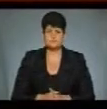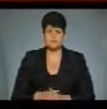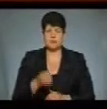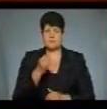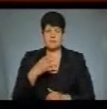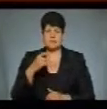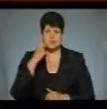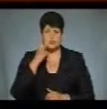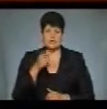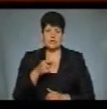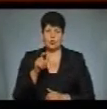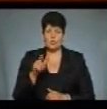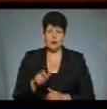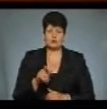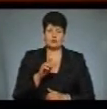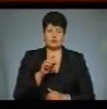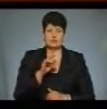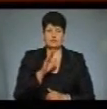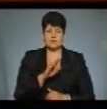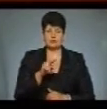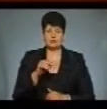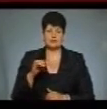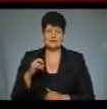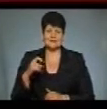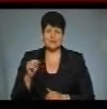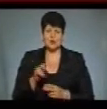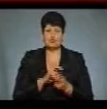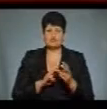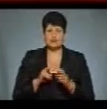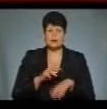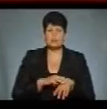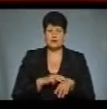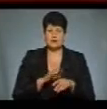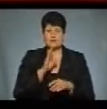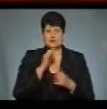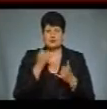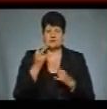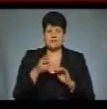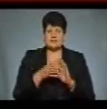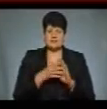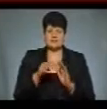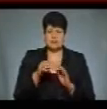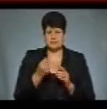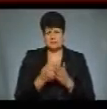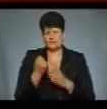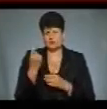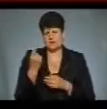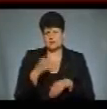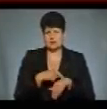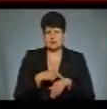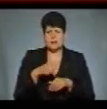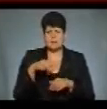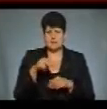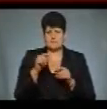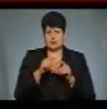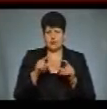15-річну тернополянку Владу Пухтай розшукує поліція. Дівчинка сьогодні, 29 травня, близько 11 години, пішла зі